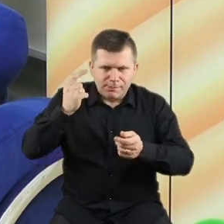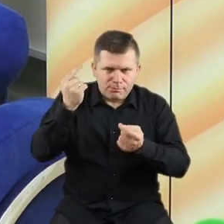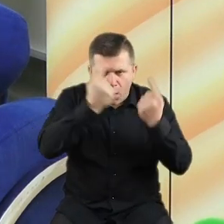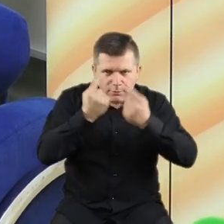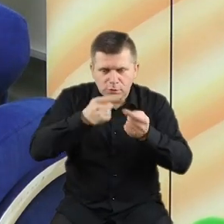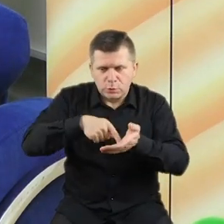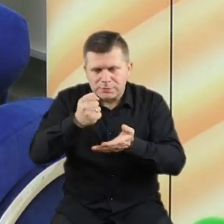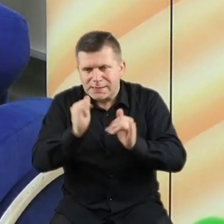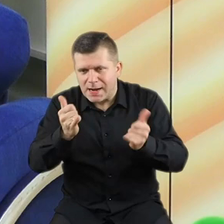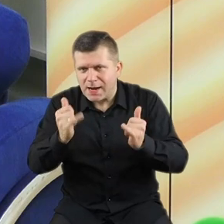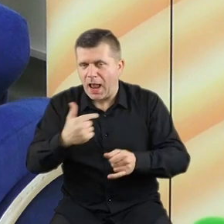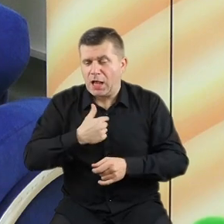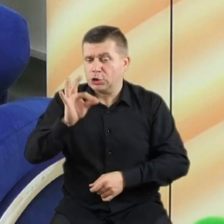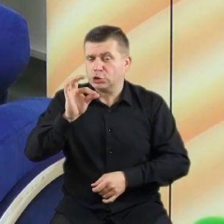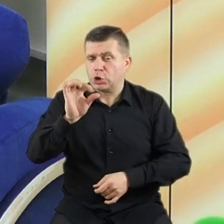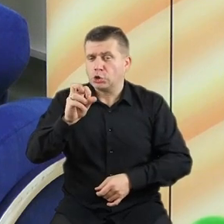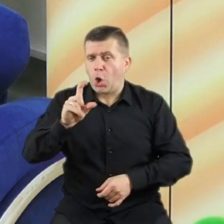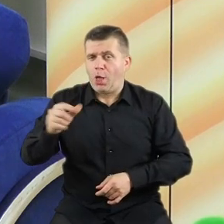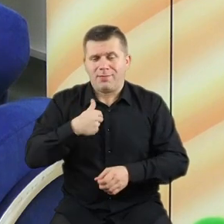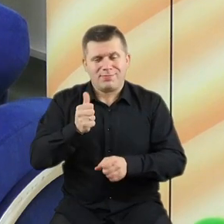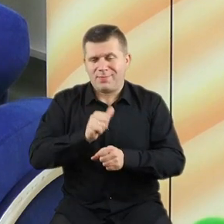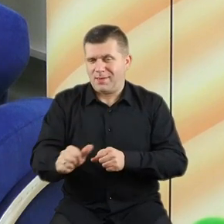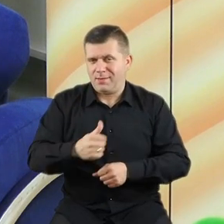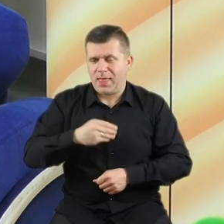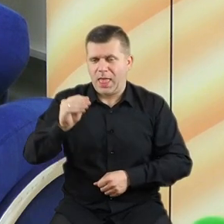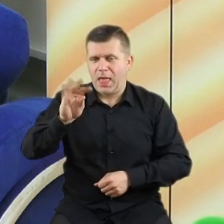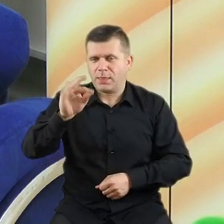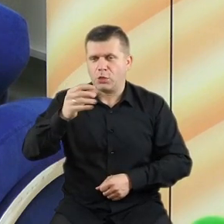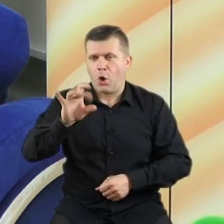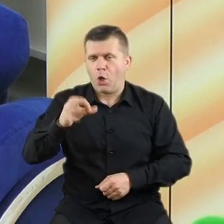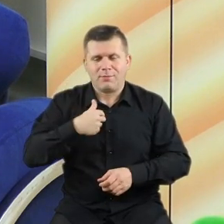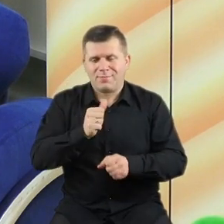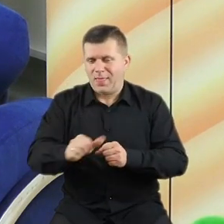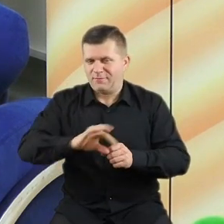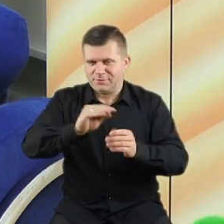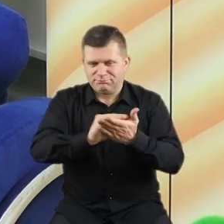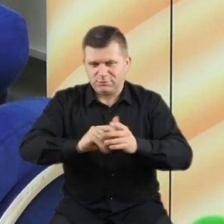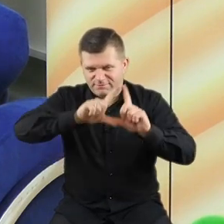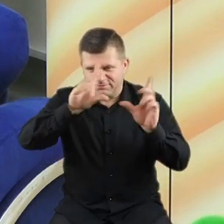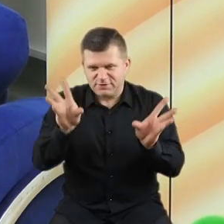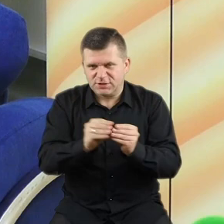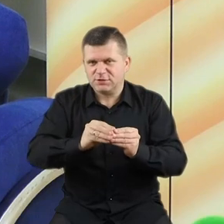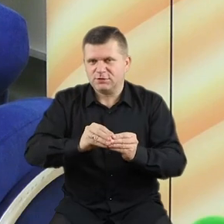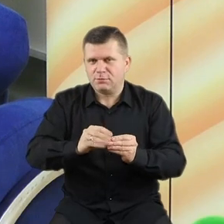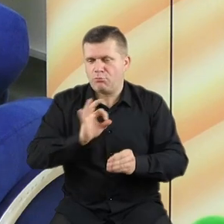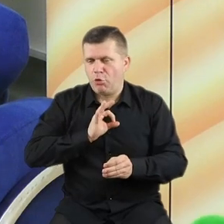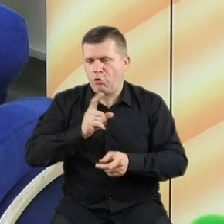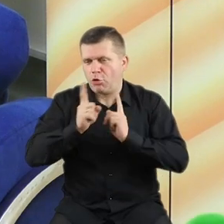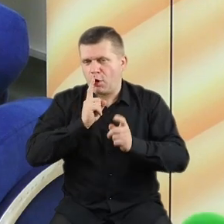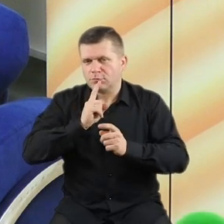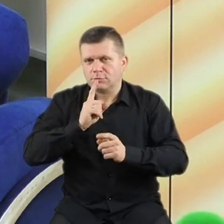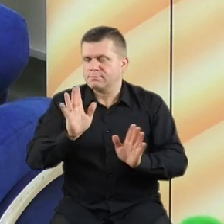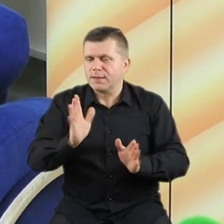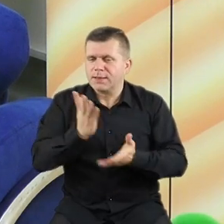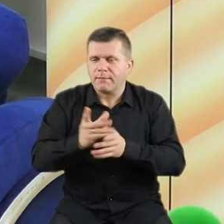jakoś. Ja nie jestem socjologiem ani etnologiem, który spisuje wszystkich swoich rozmówców jak